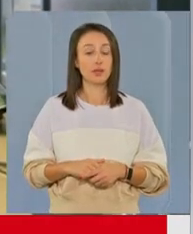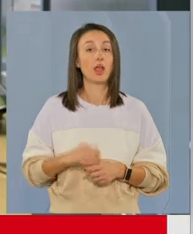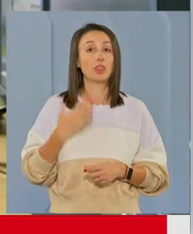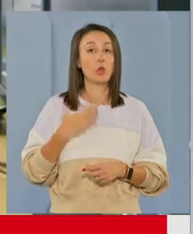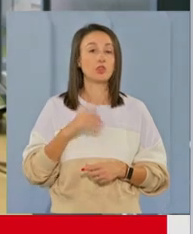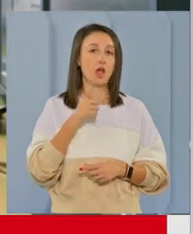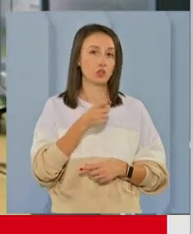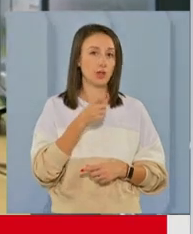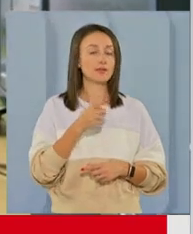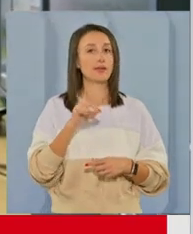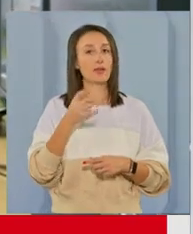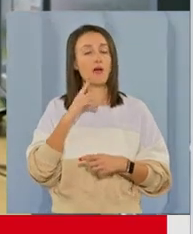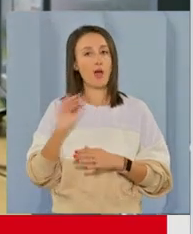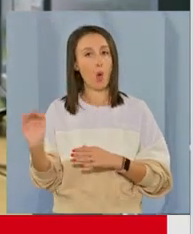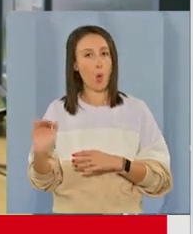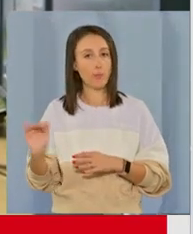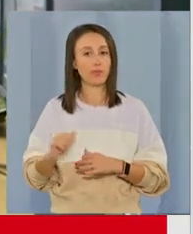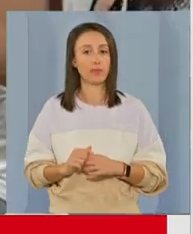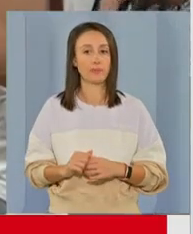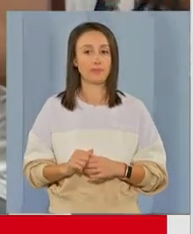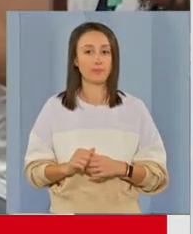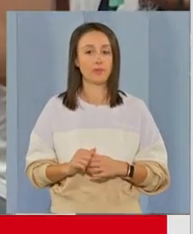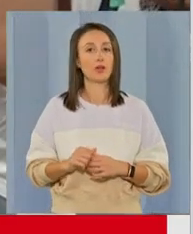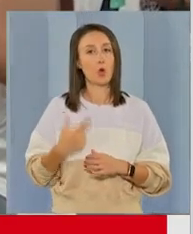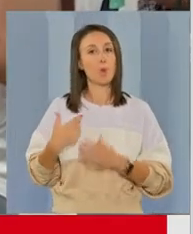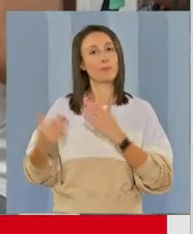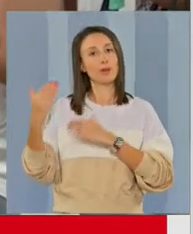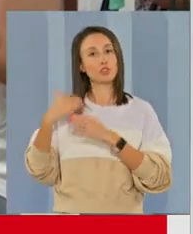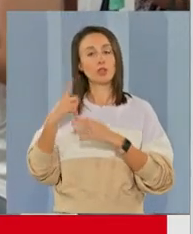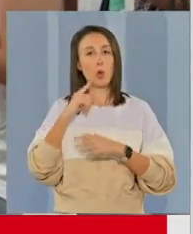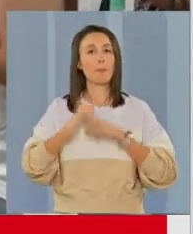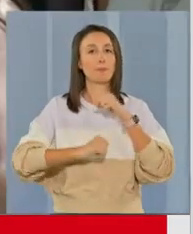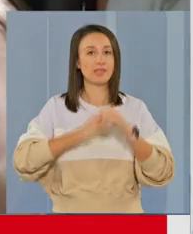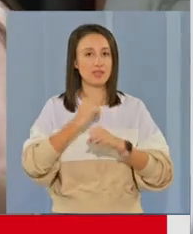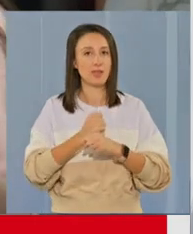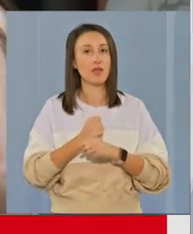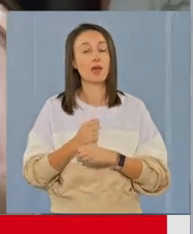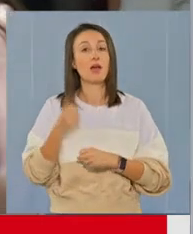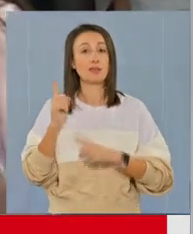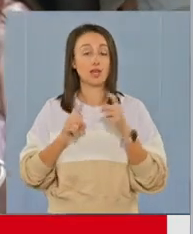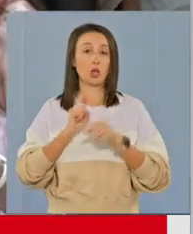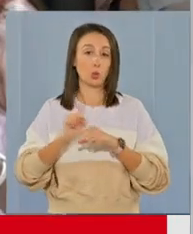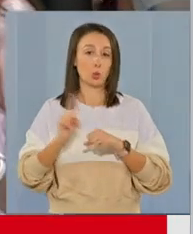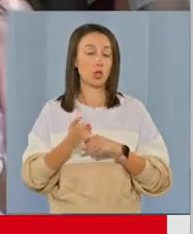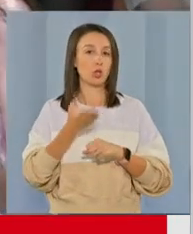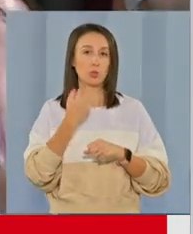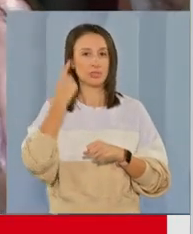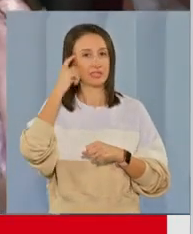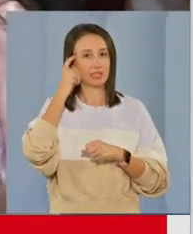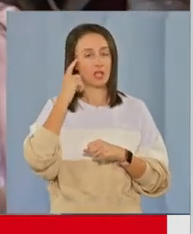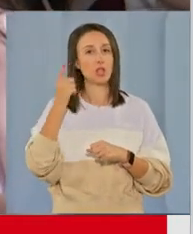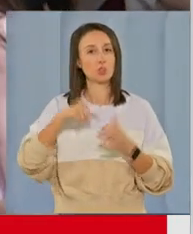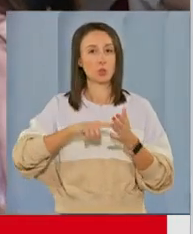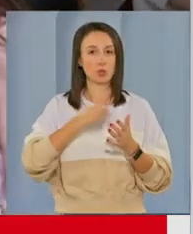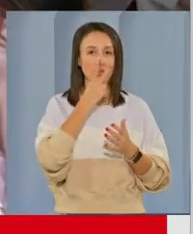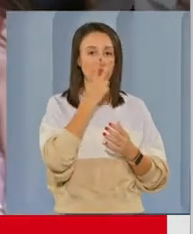dorința aceasta de a avea copii o precede pe cea de a avea o carieră. Și atunci, dacă lucrurile nu sunt gândite din acest